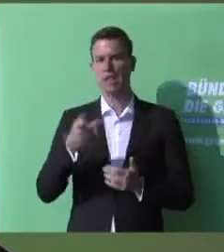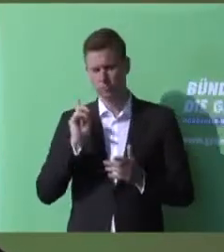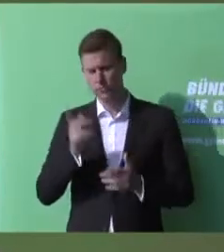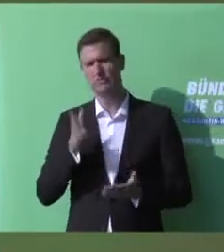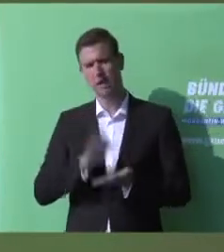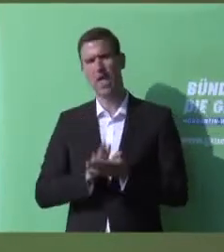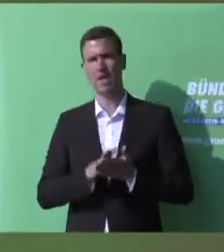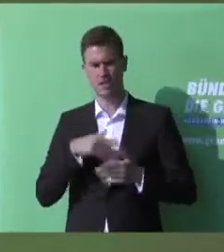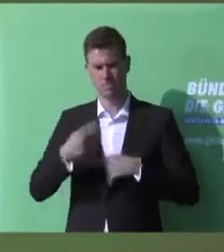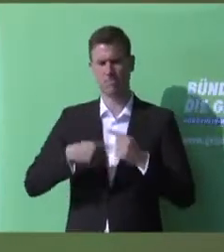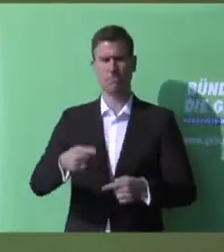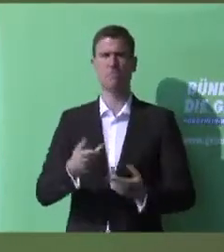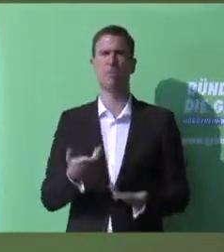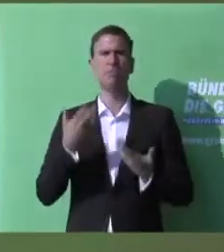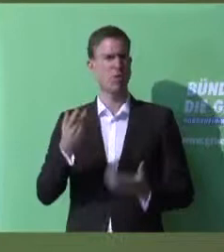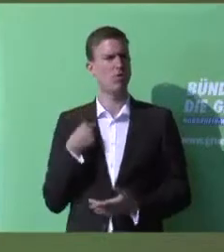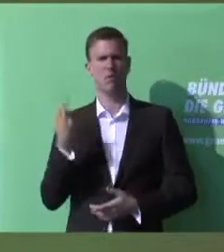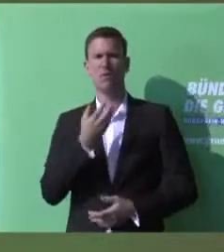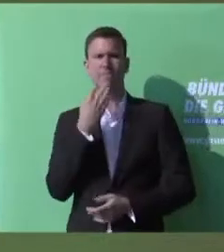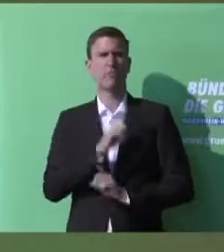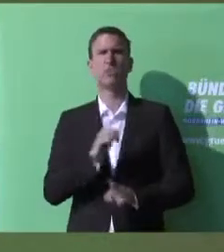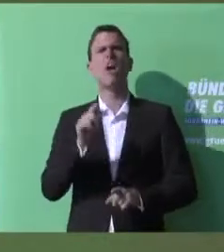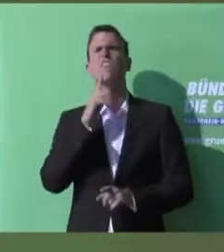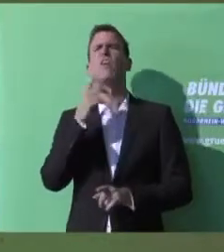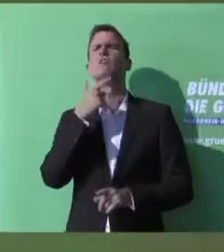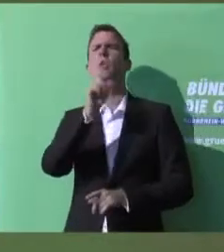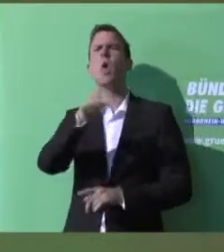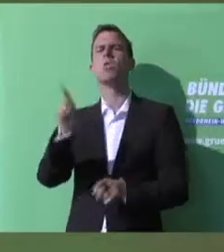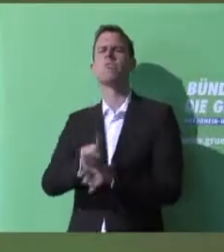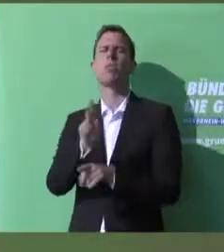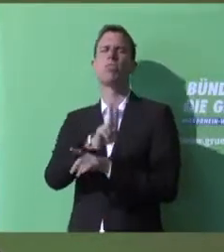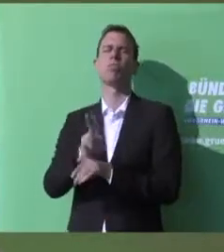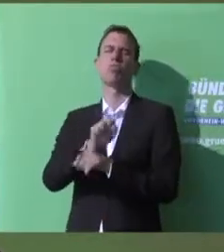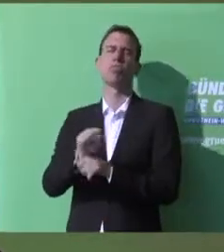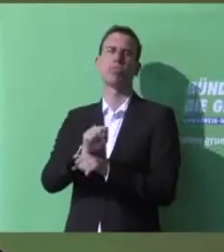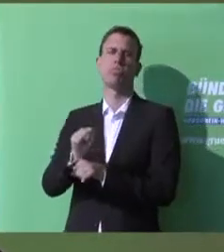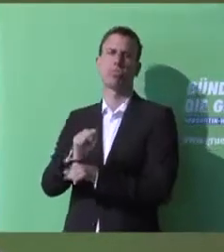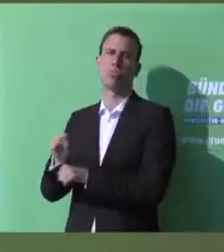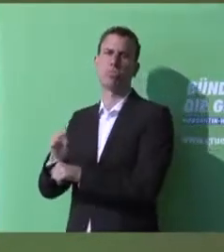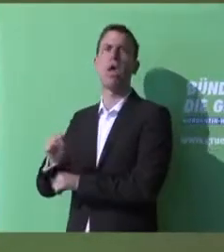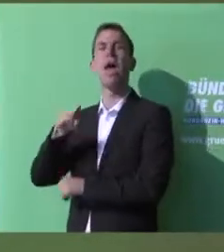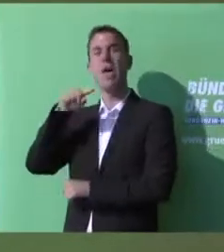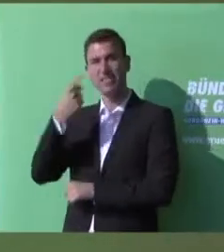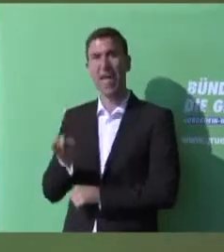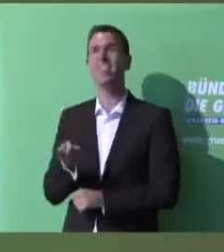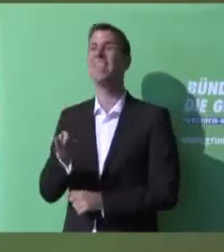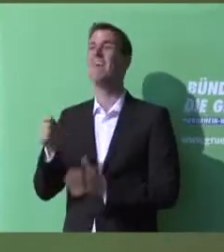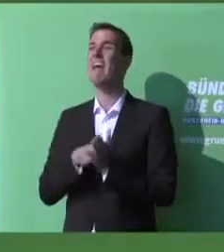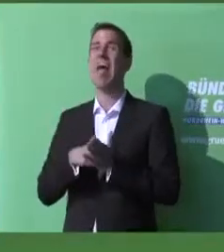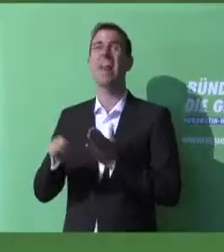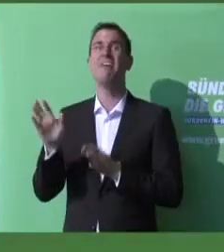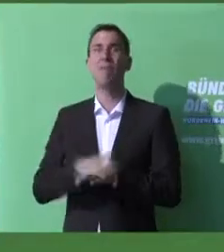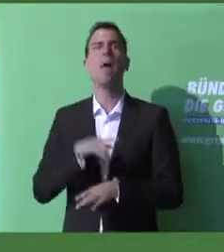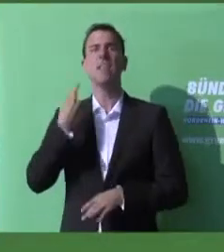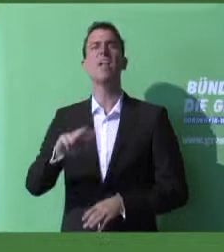wollen sie nicht. Sie wollen den Leuten Honig ums Maul schmieren, um dann nach der Wahl wieder das glatte Gegenteil zu machen.